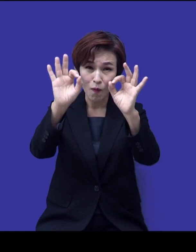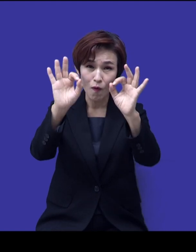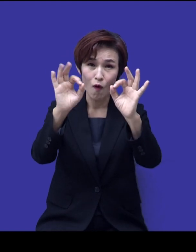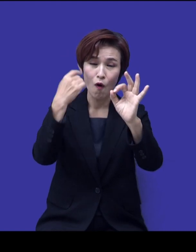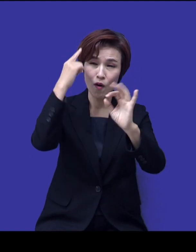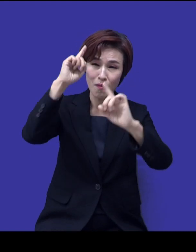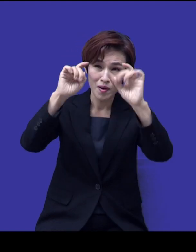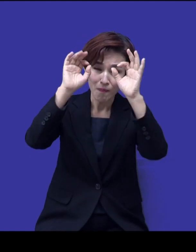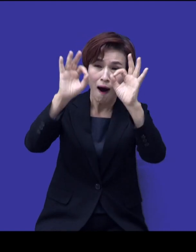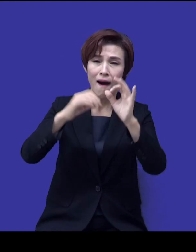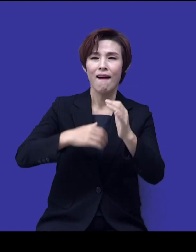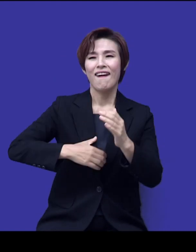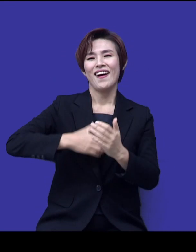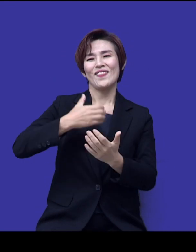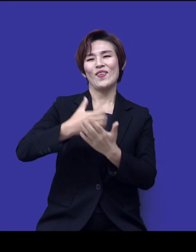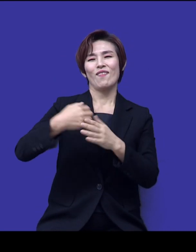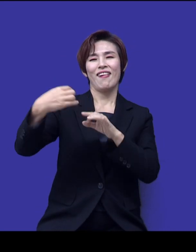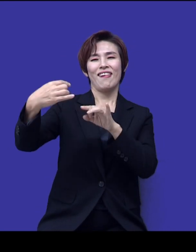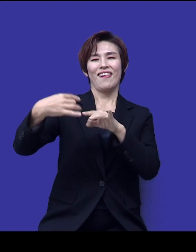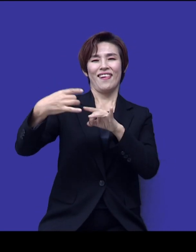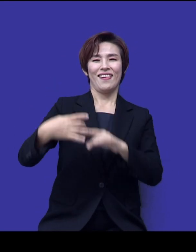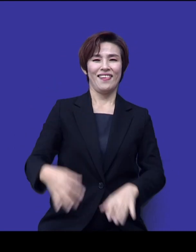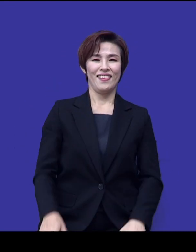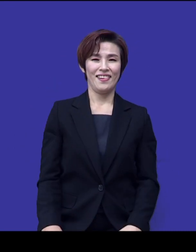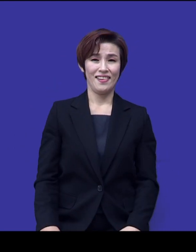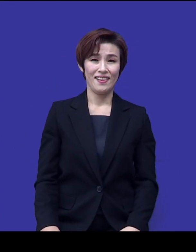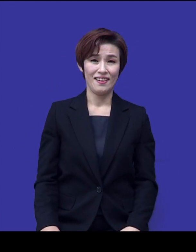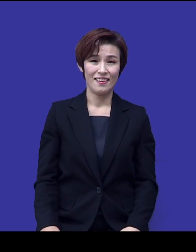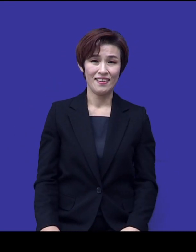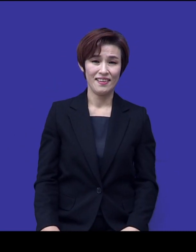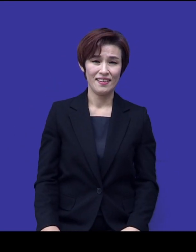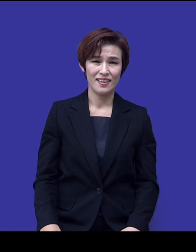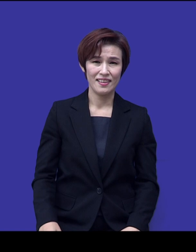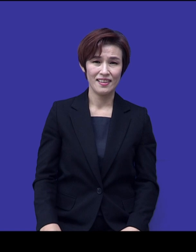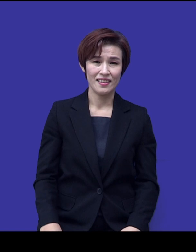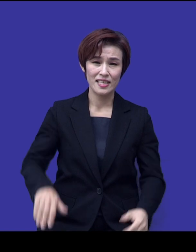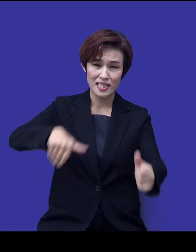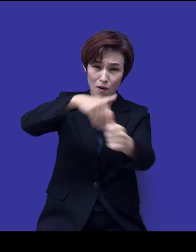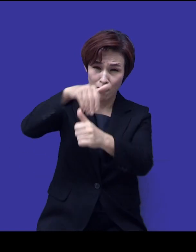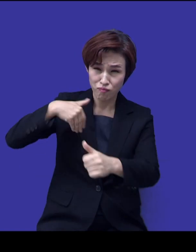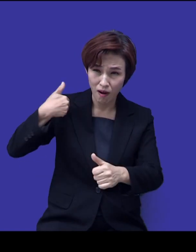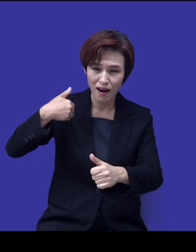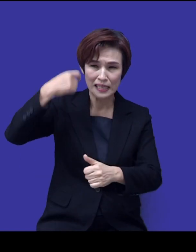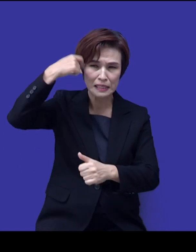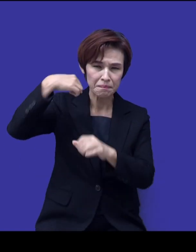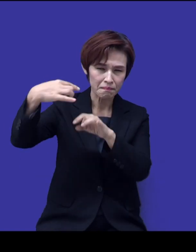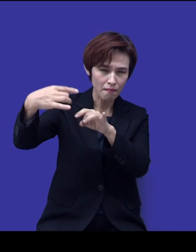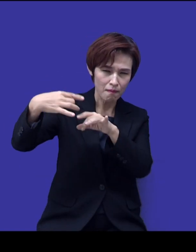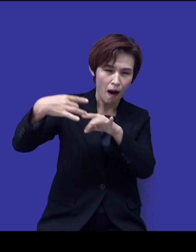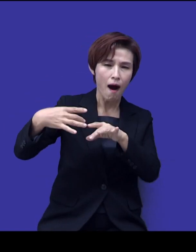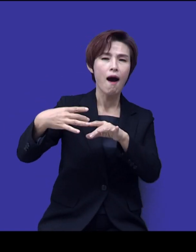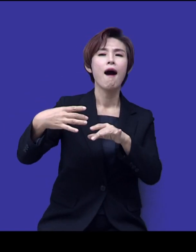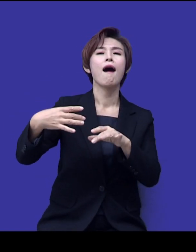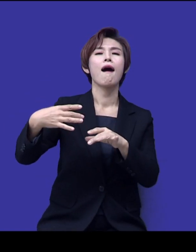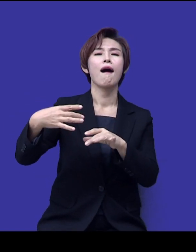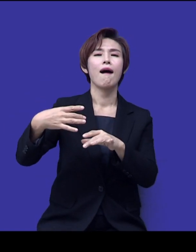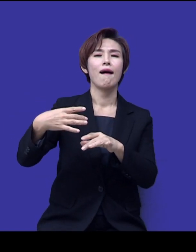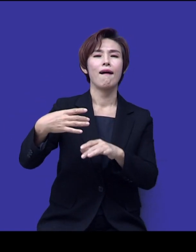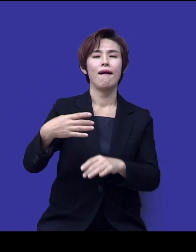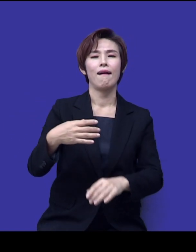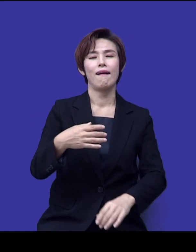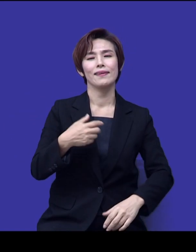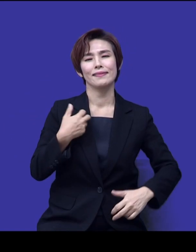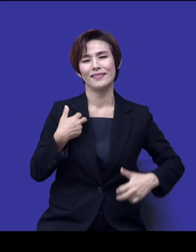표정 하나라도 보면 막 감동이 돼요. 예. 무슨 사투리를 몰라도 느낌 하나로 예. 근데 그 느낌을 이렇게 축적해서 만들어내니까